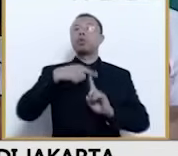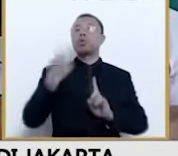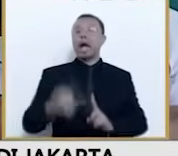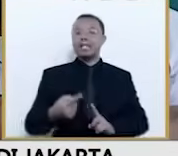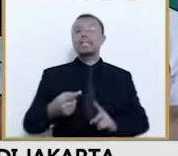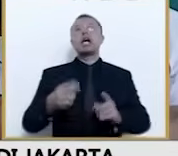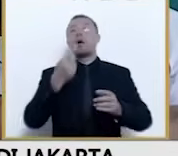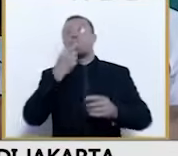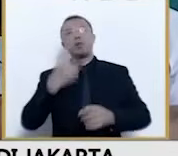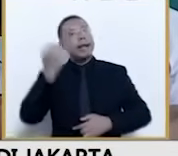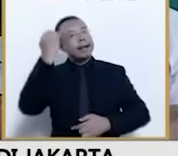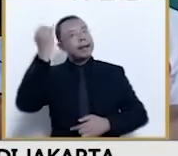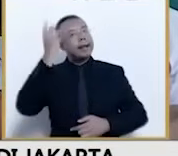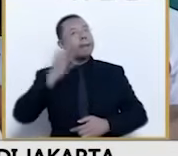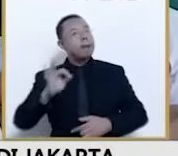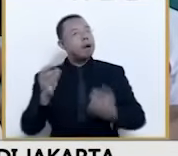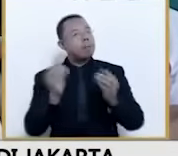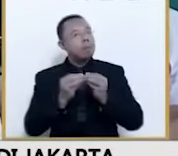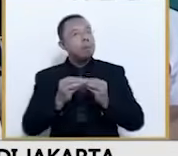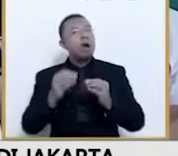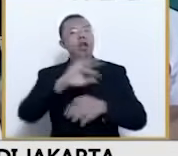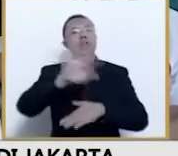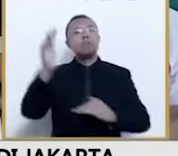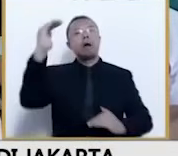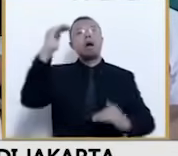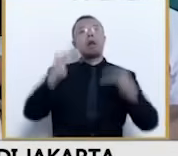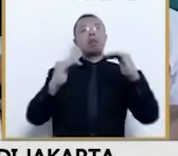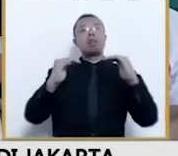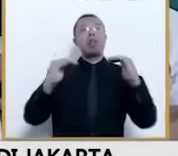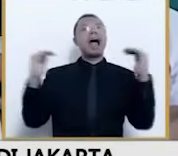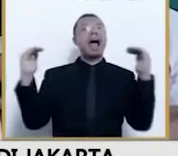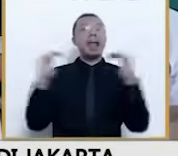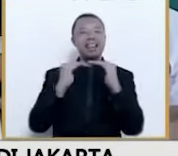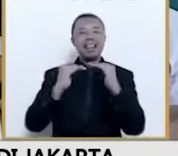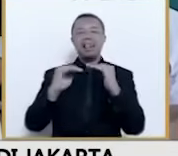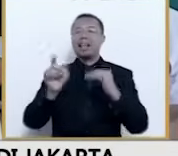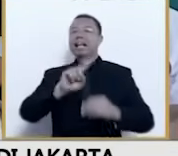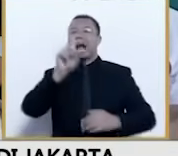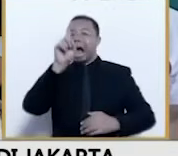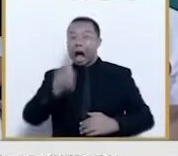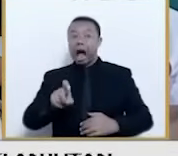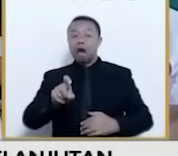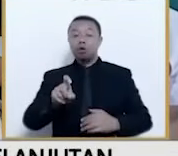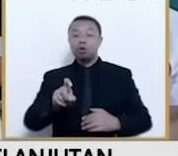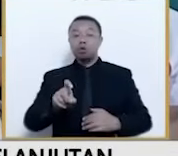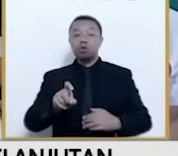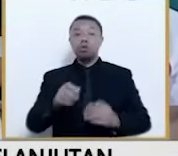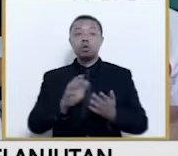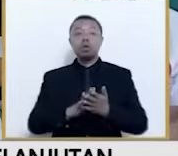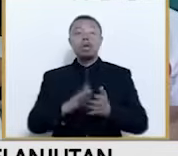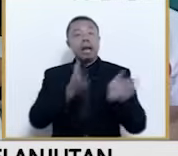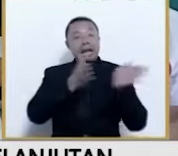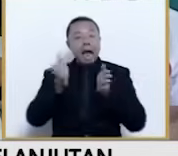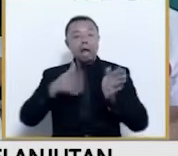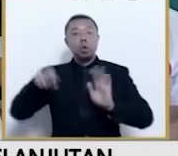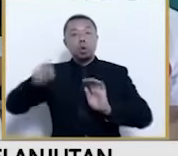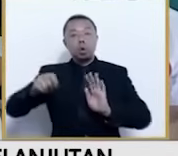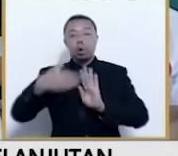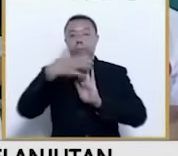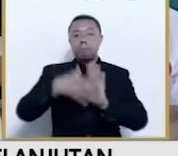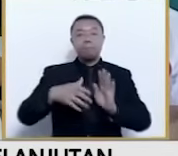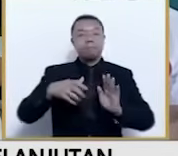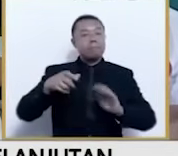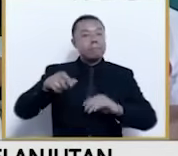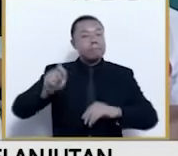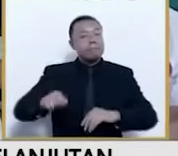dengan segala inovasinya adalah mengadilkan kembali. Tidak harus selalu diatur oleh hukum pasar,